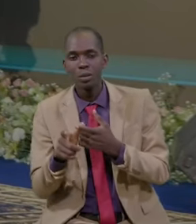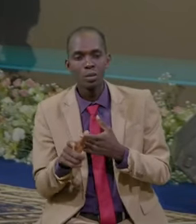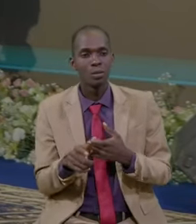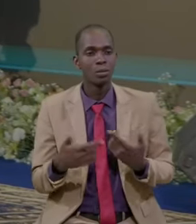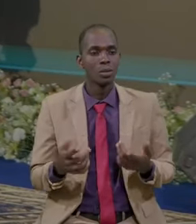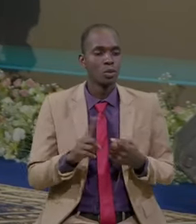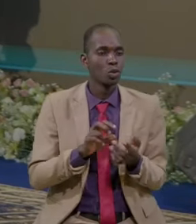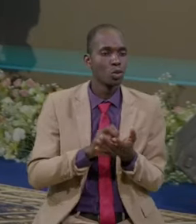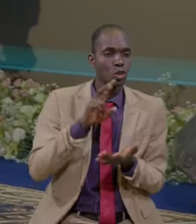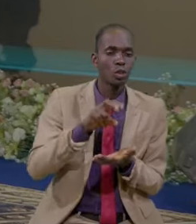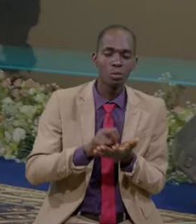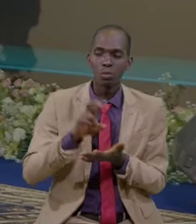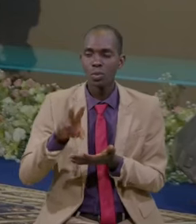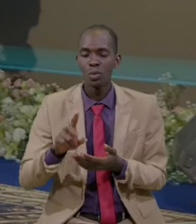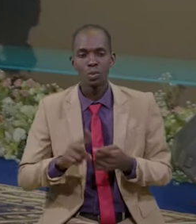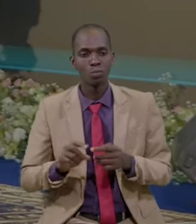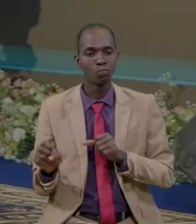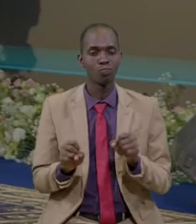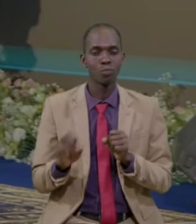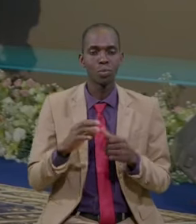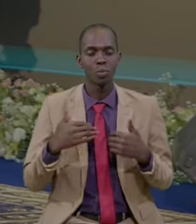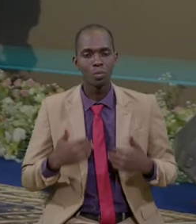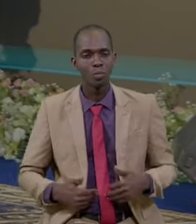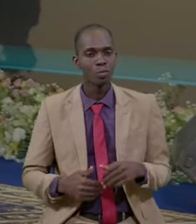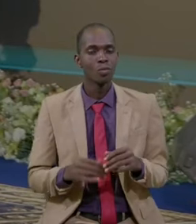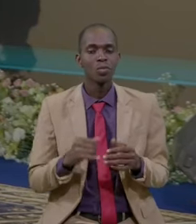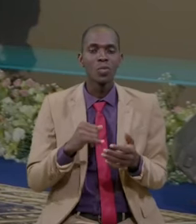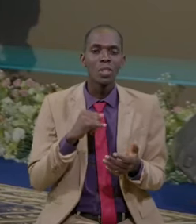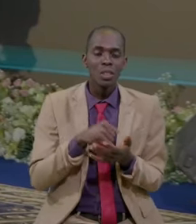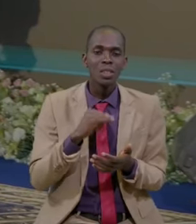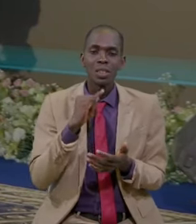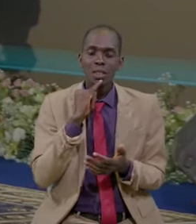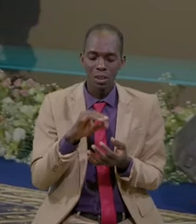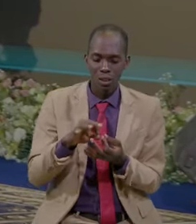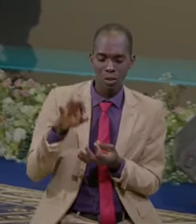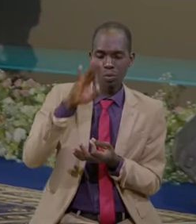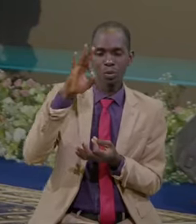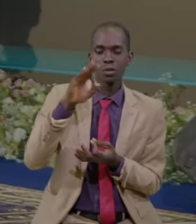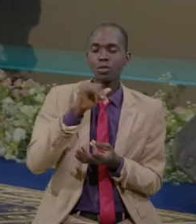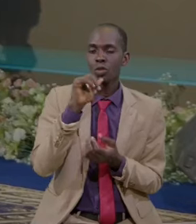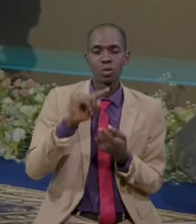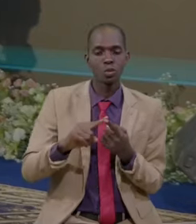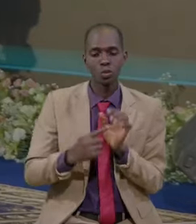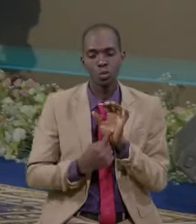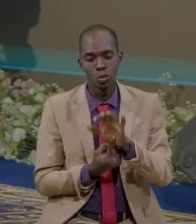pour sauter. L'onction est spirituel. C'est pas pour une démonstration quelconque, pas pour